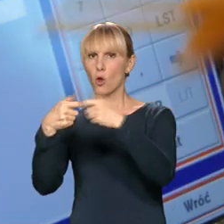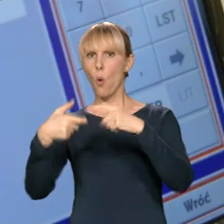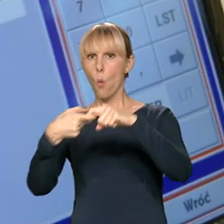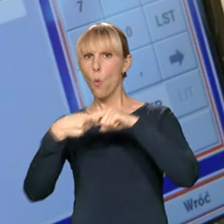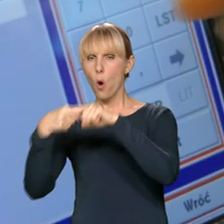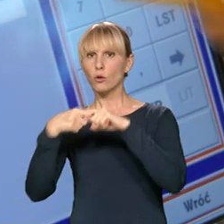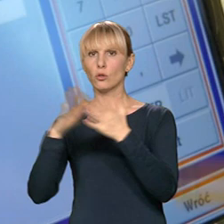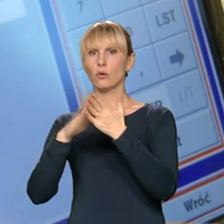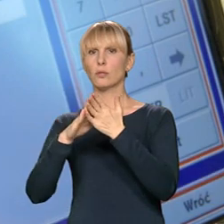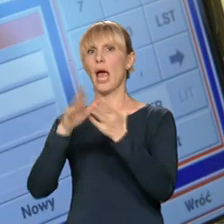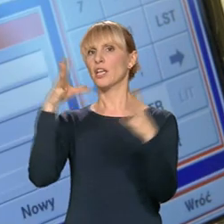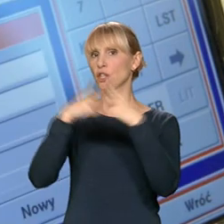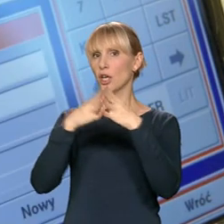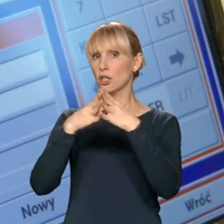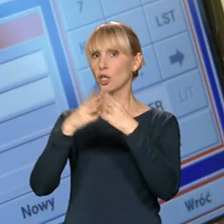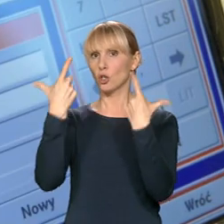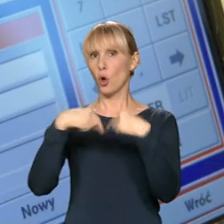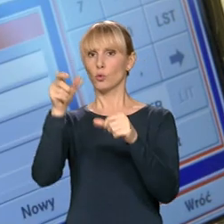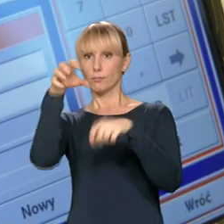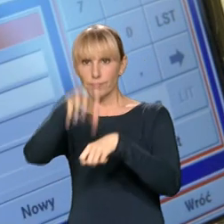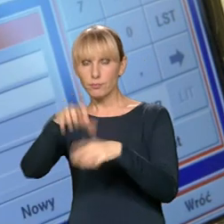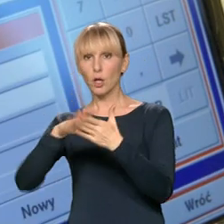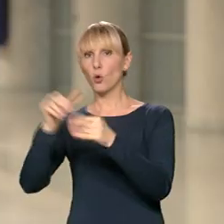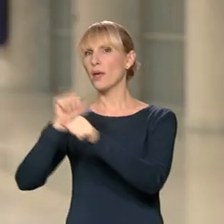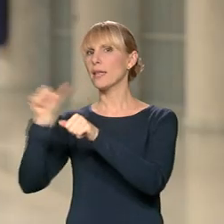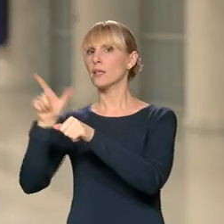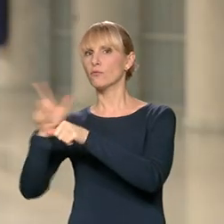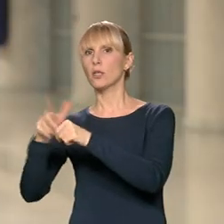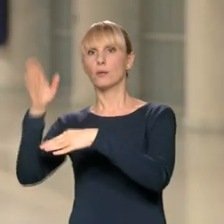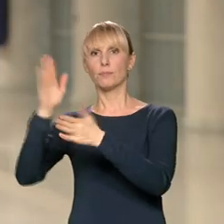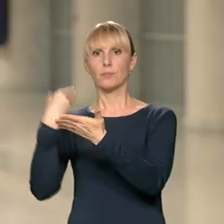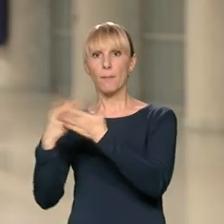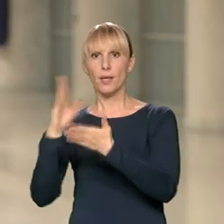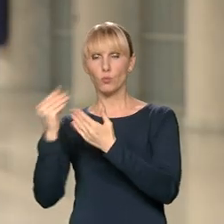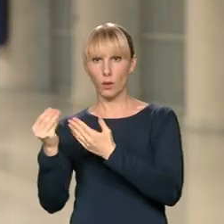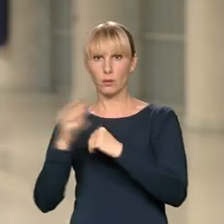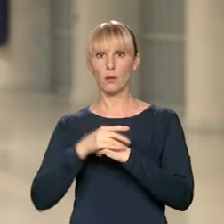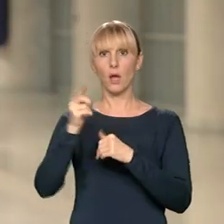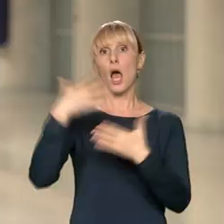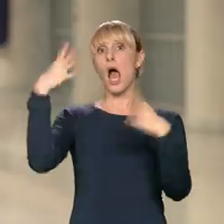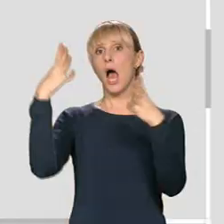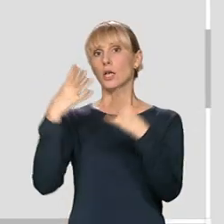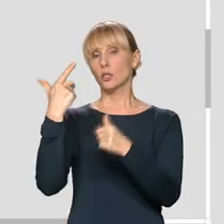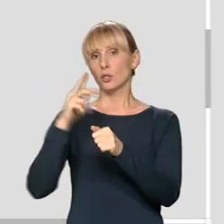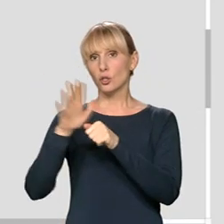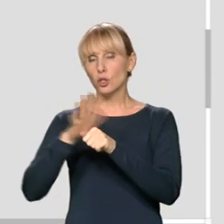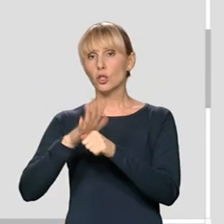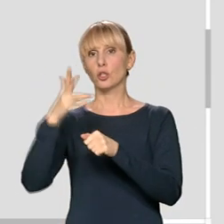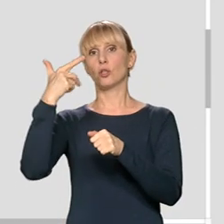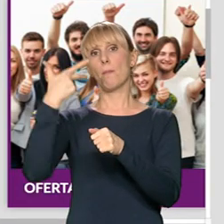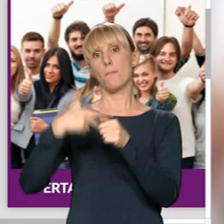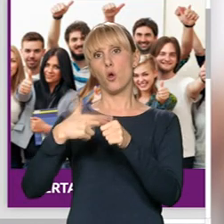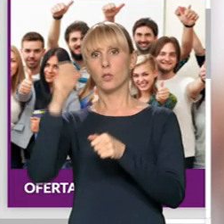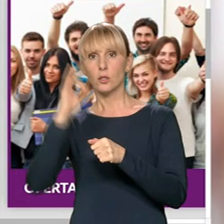osób 11 odbywa podróż gratis. A każdy z uczestników może nabyć bilet ze średnio 30% ulgą. Tańsze bilety